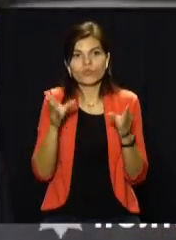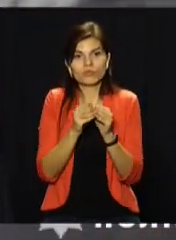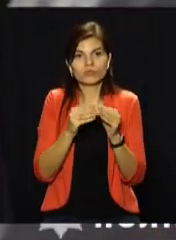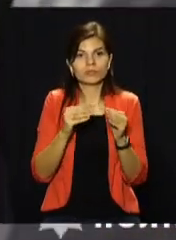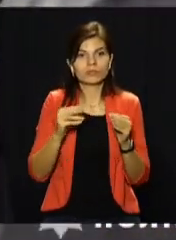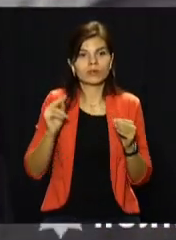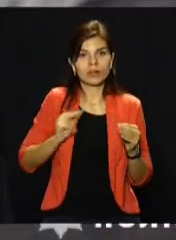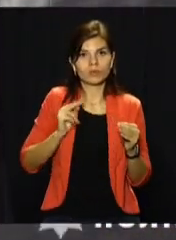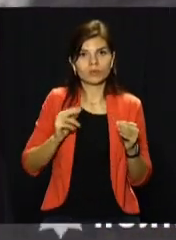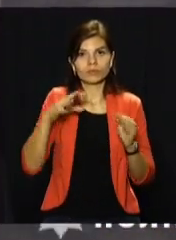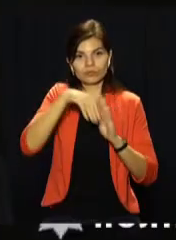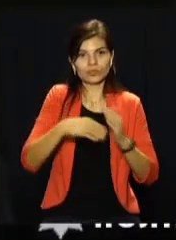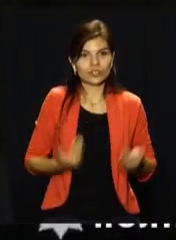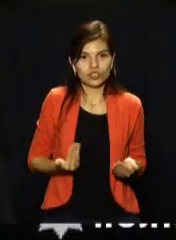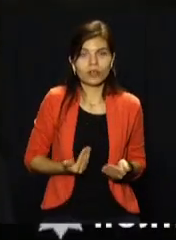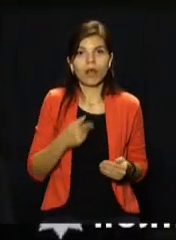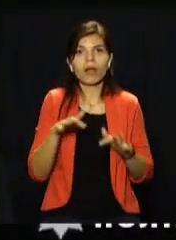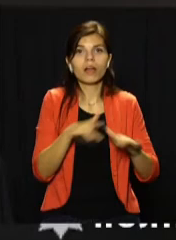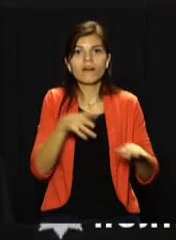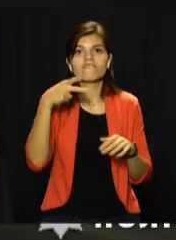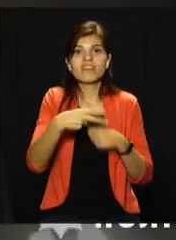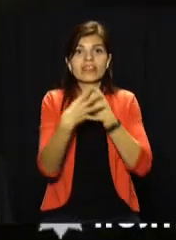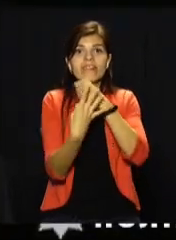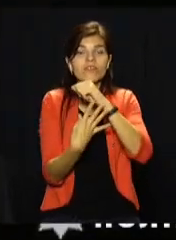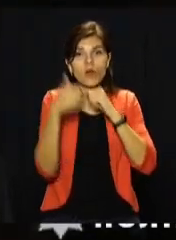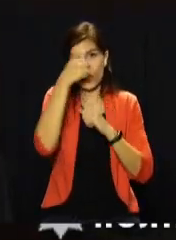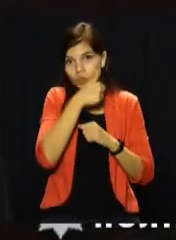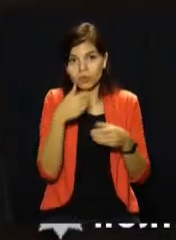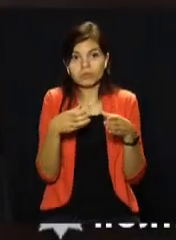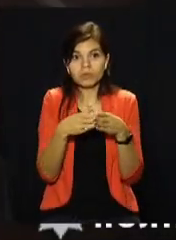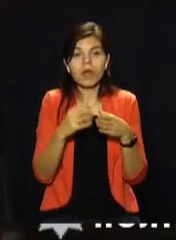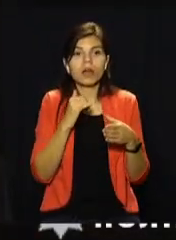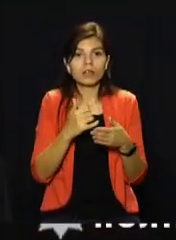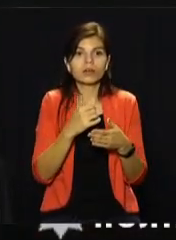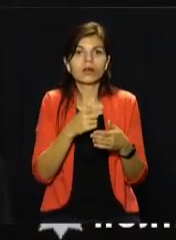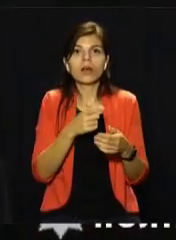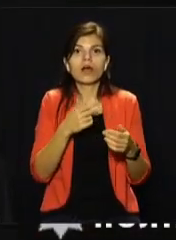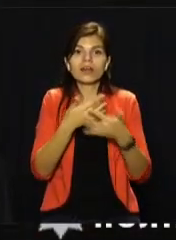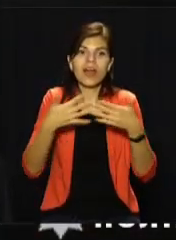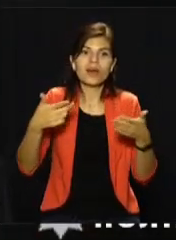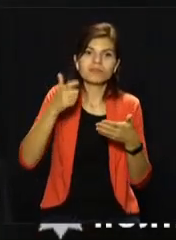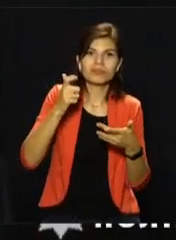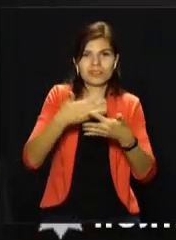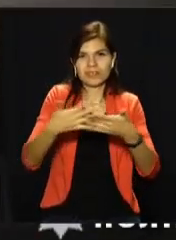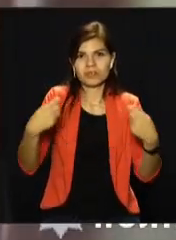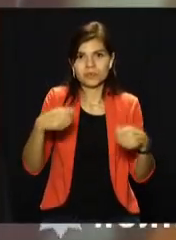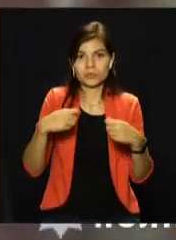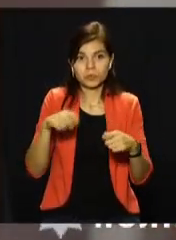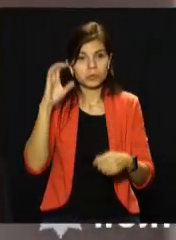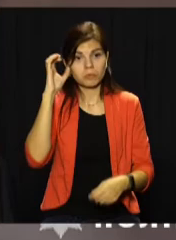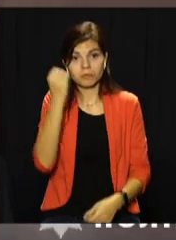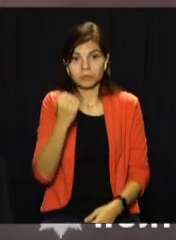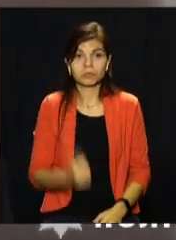його співмешканка. Свою діяльність вони розпочали у 2019 році. Для облаштування зброярні